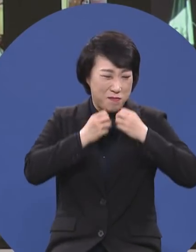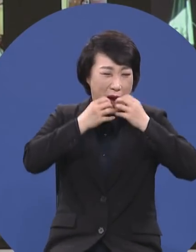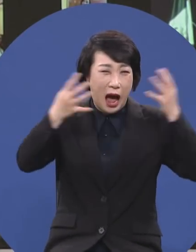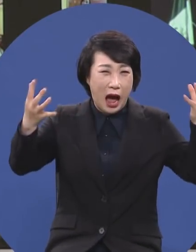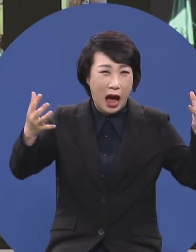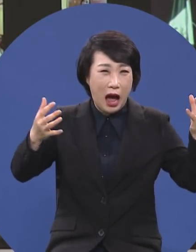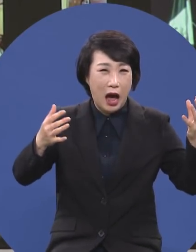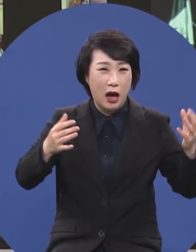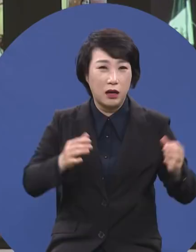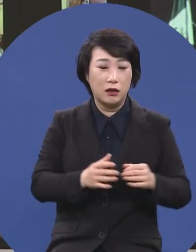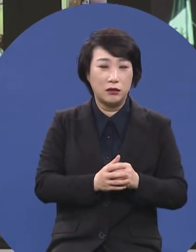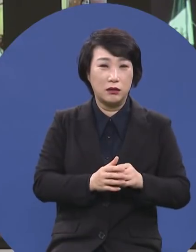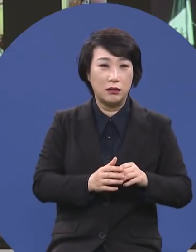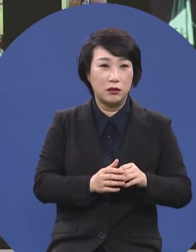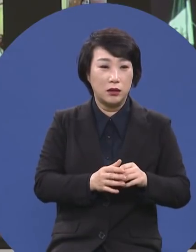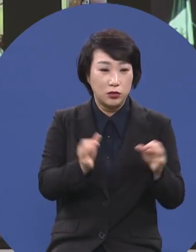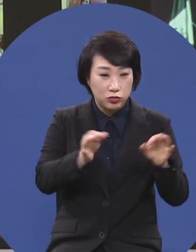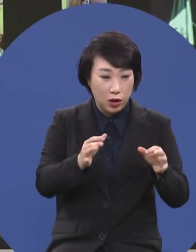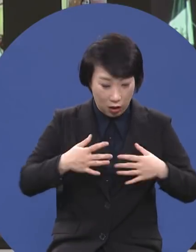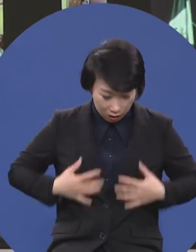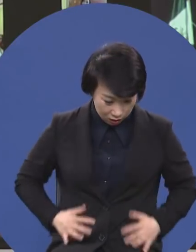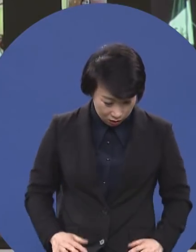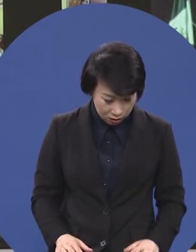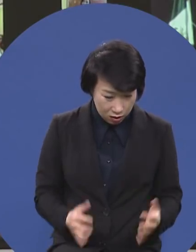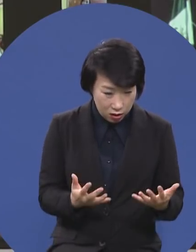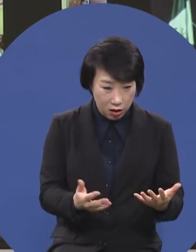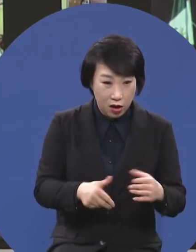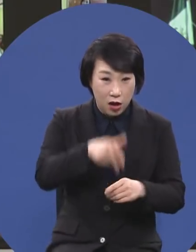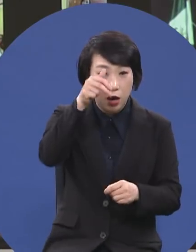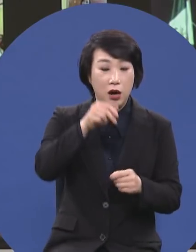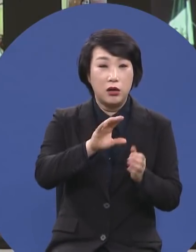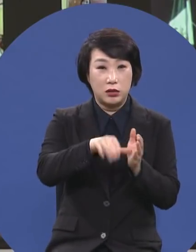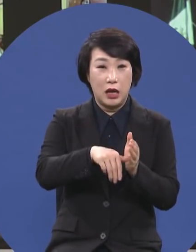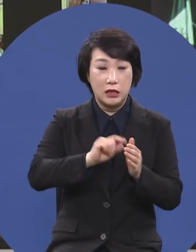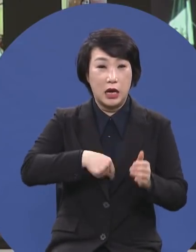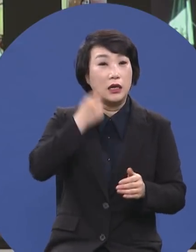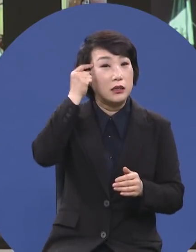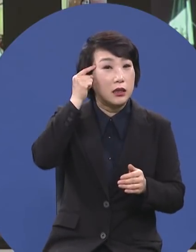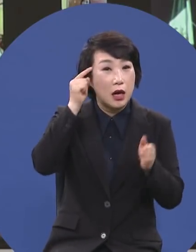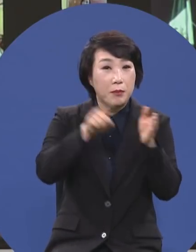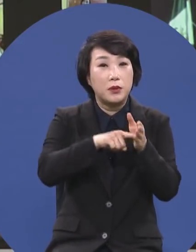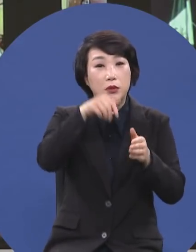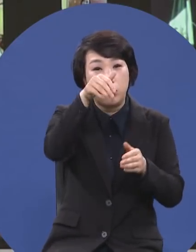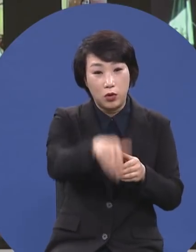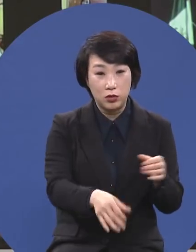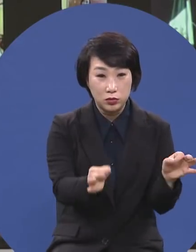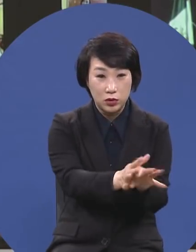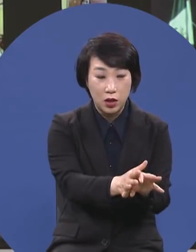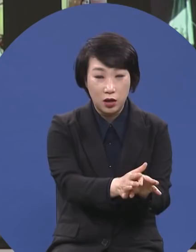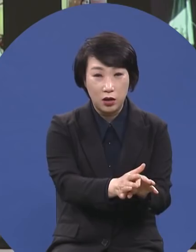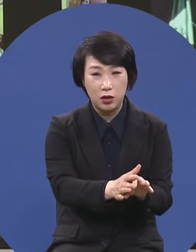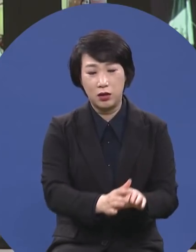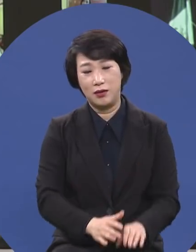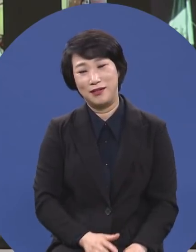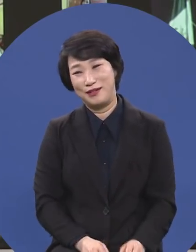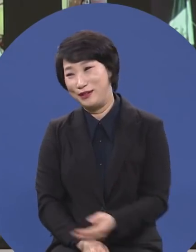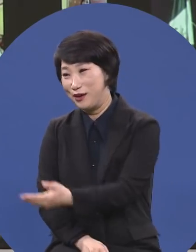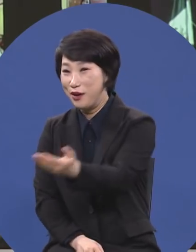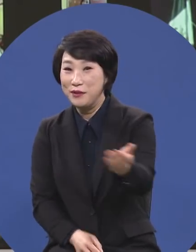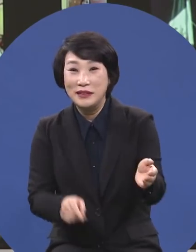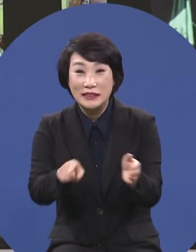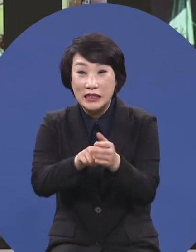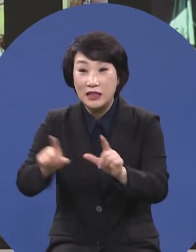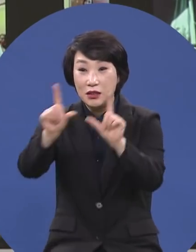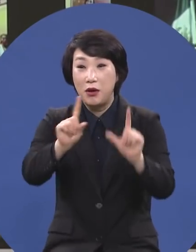자기 신념이 무너지는 거예요. 여러분, 신앙생활은 내